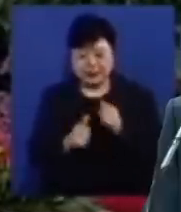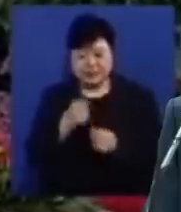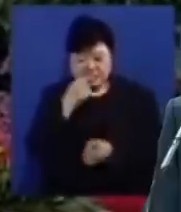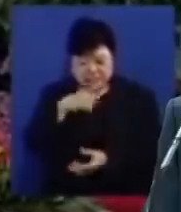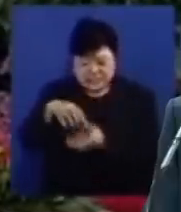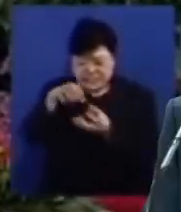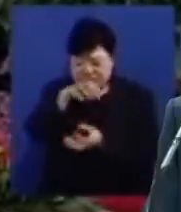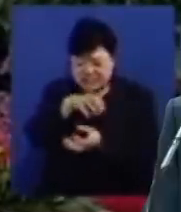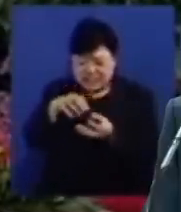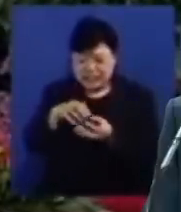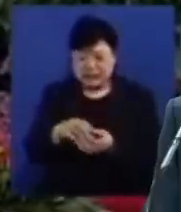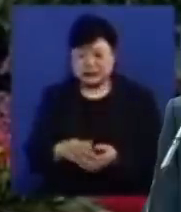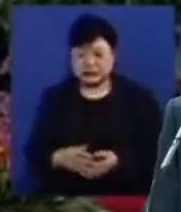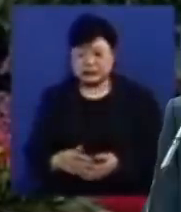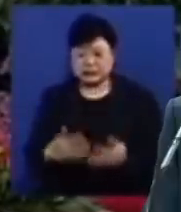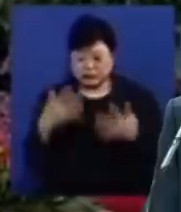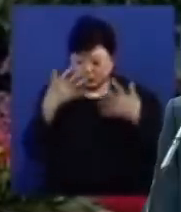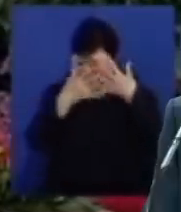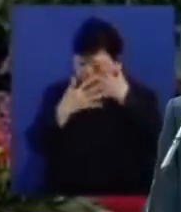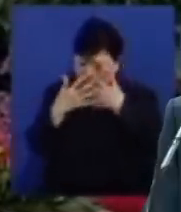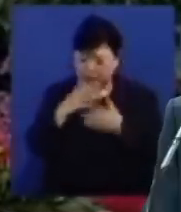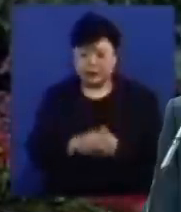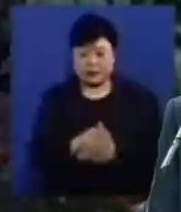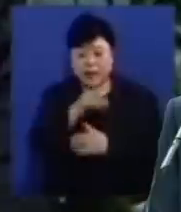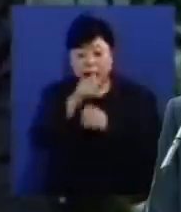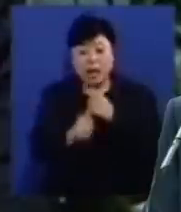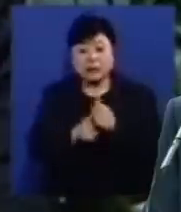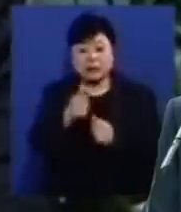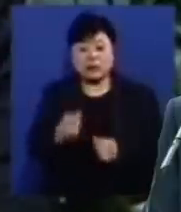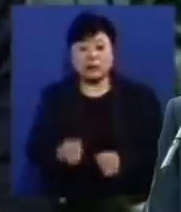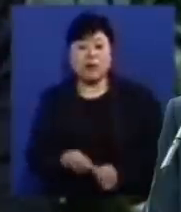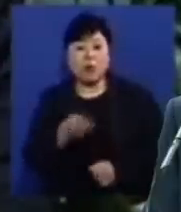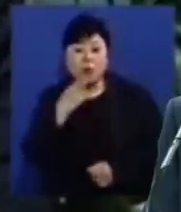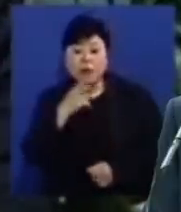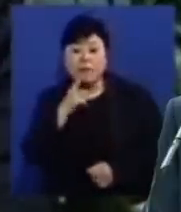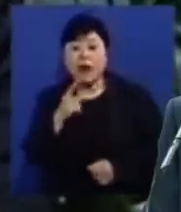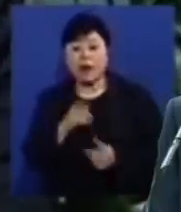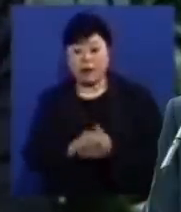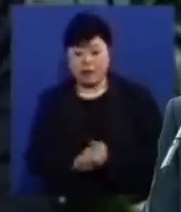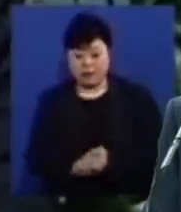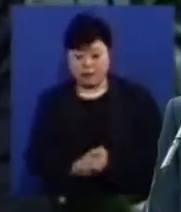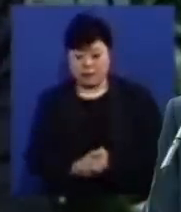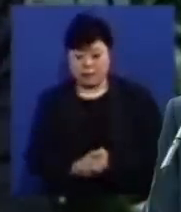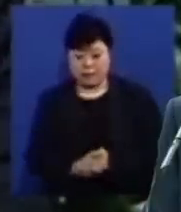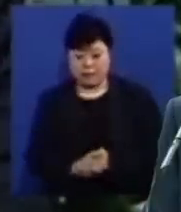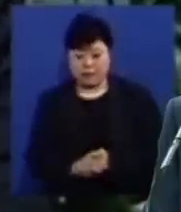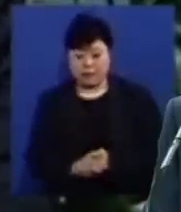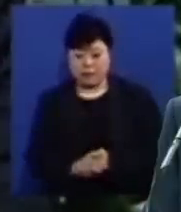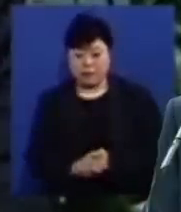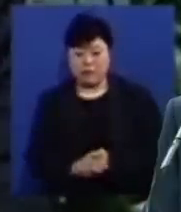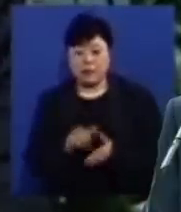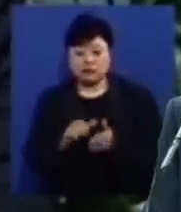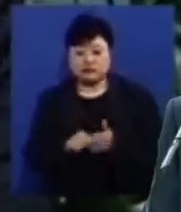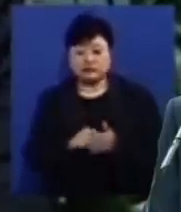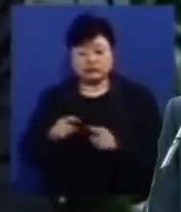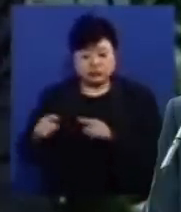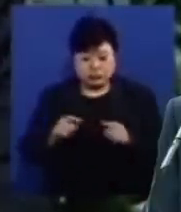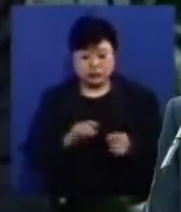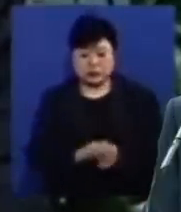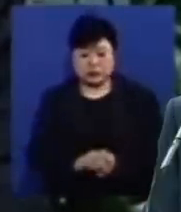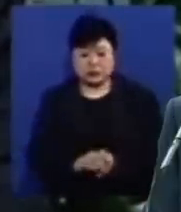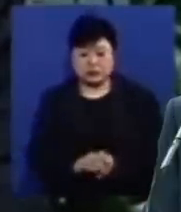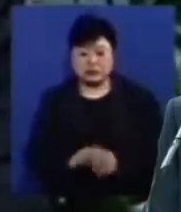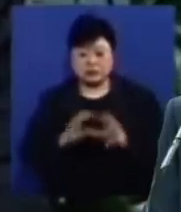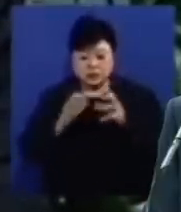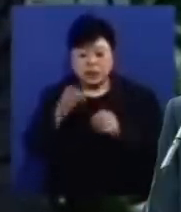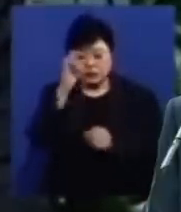우리 시야를 가리고 있습니다. 왜냐하면 저들은 다 하나님이 없다고 하는 사람들인 것입니다. 유물론자는 이 세상은